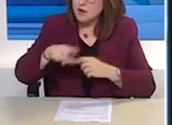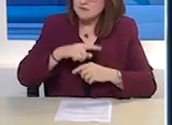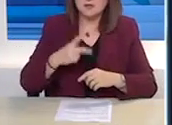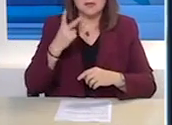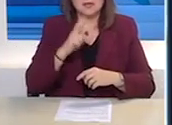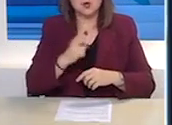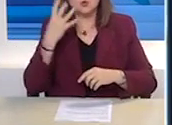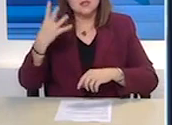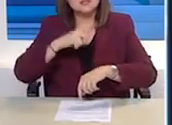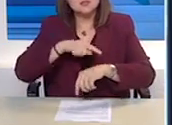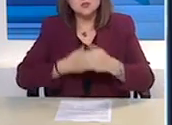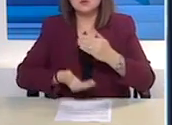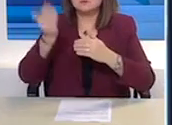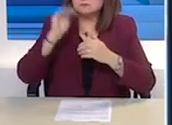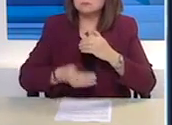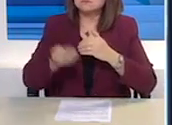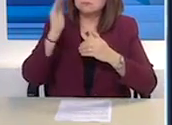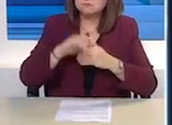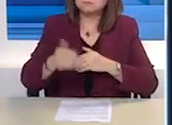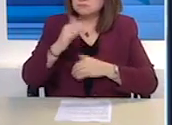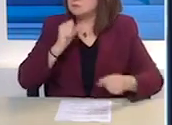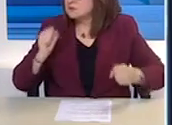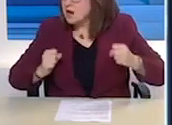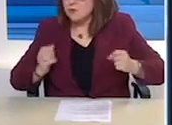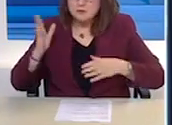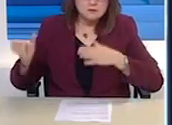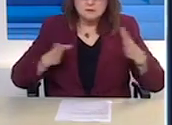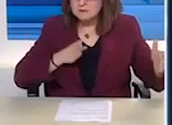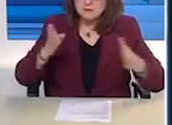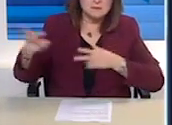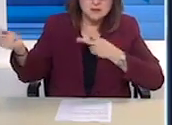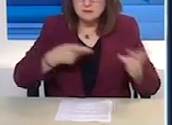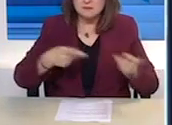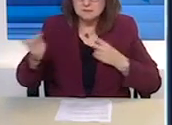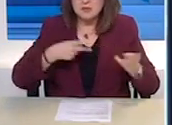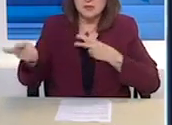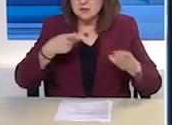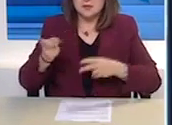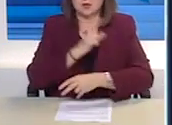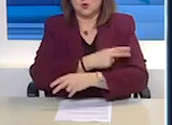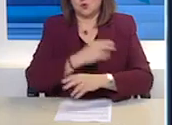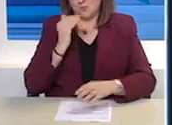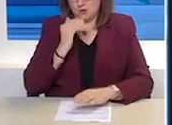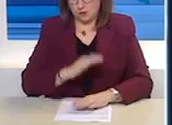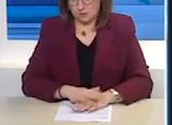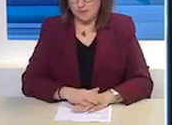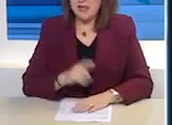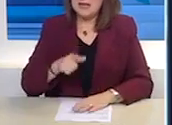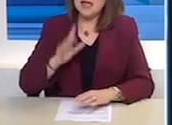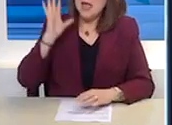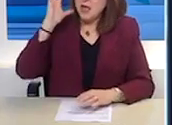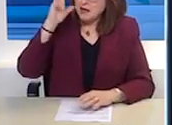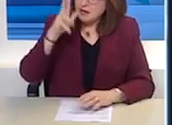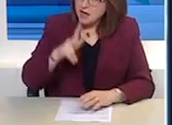24ωρο φροντίζουν για την όσο το δυνατόν γρηγορότερη μεταφορά των ασθενών στα νοσοκομεία, που εκτός των άλλων περιστατικών της